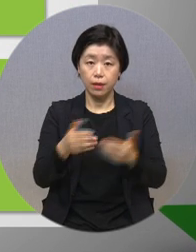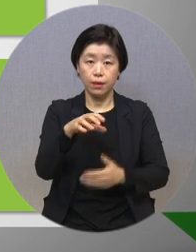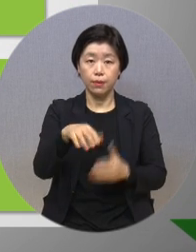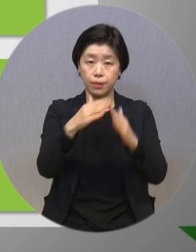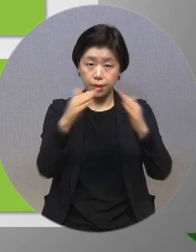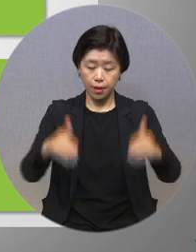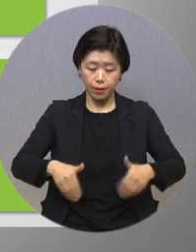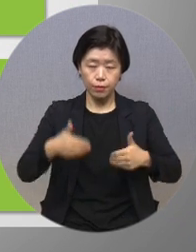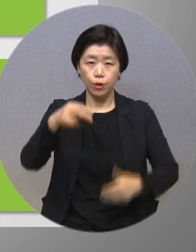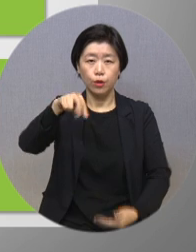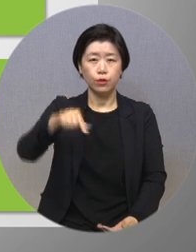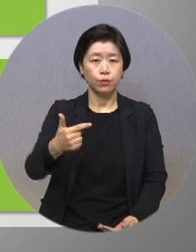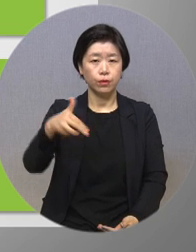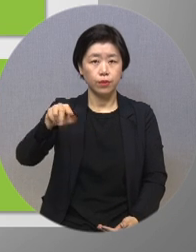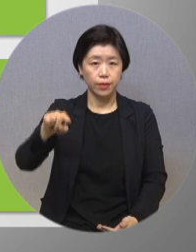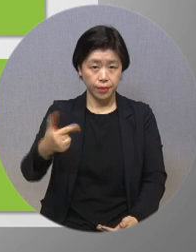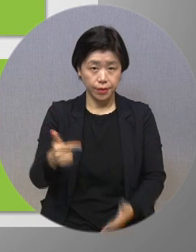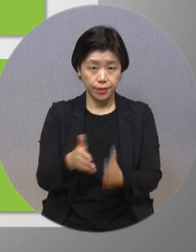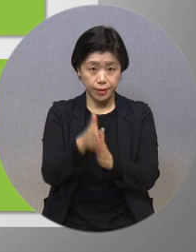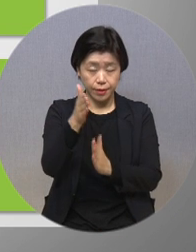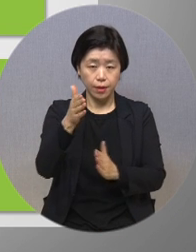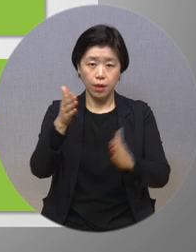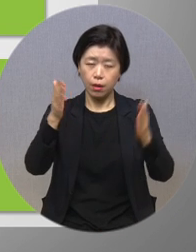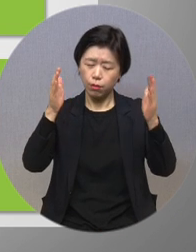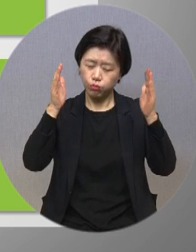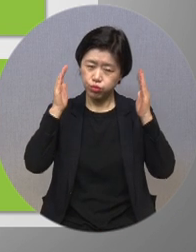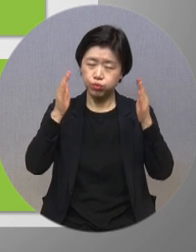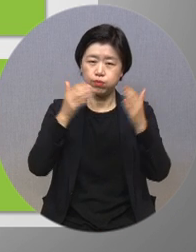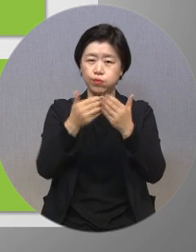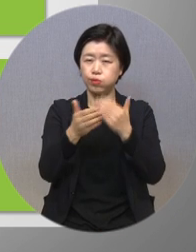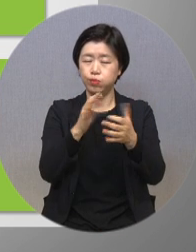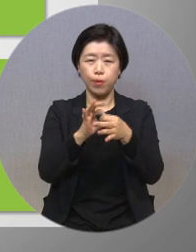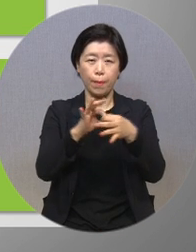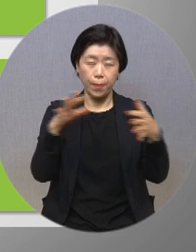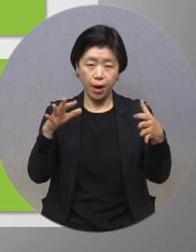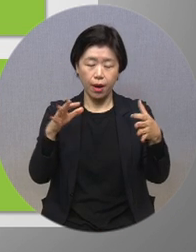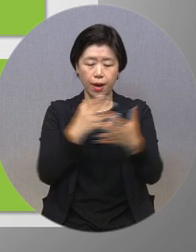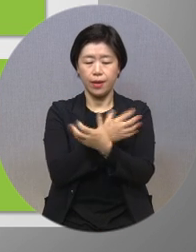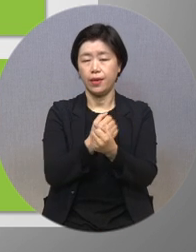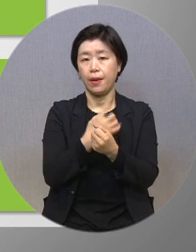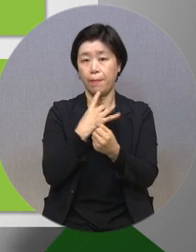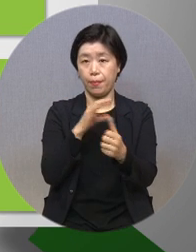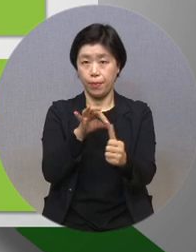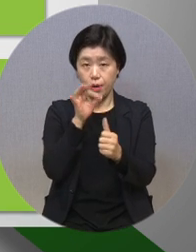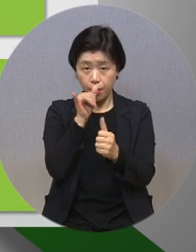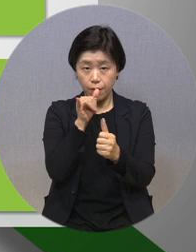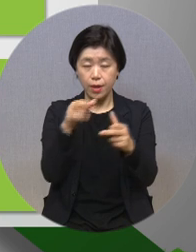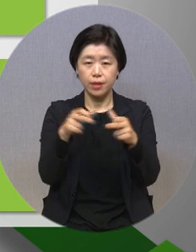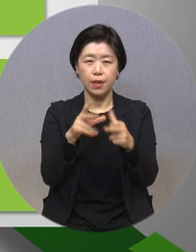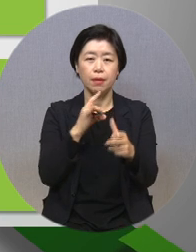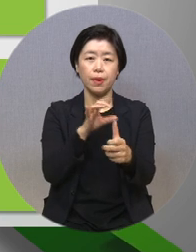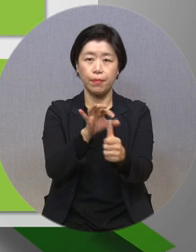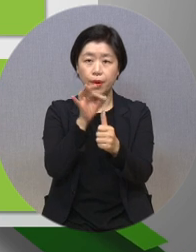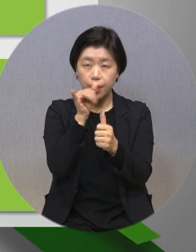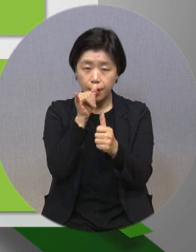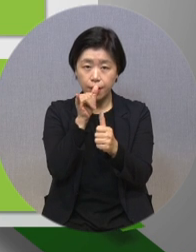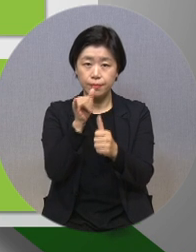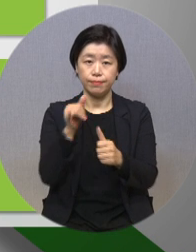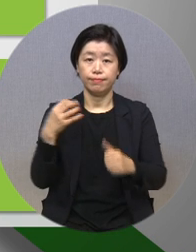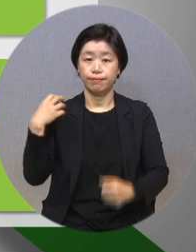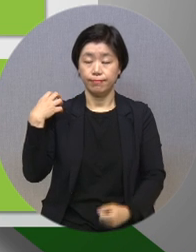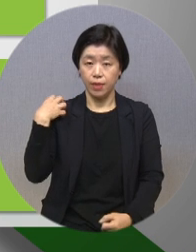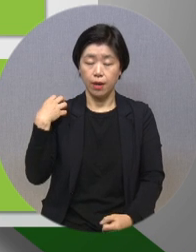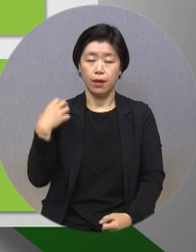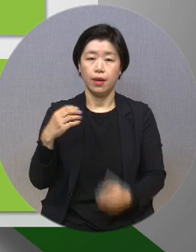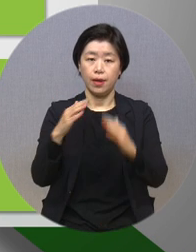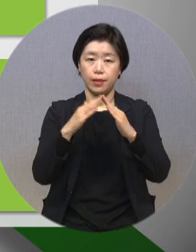순천시입니다. 경력과 학력은 무관하며 계약직을 채용합니다. 장애인만 채용하며 담당지사는